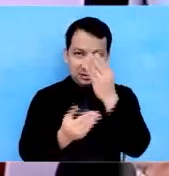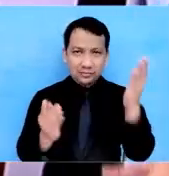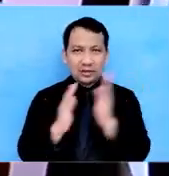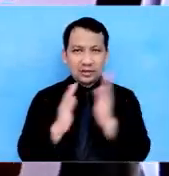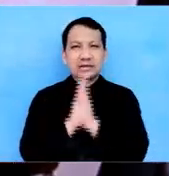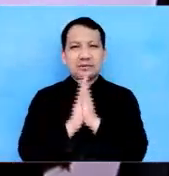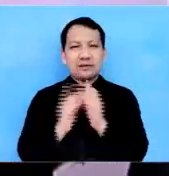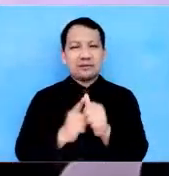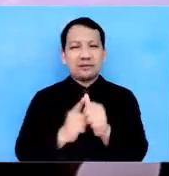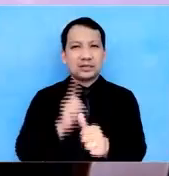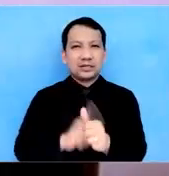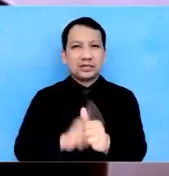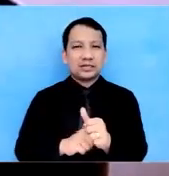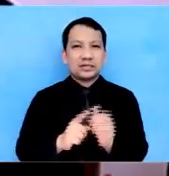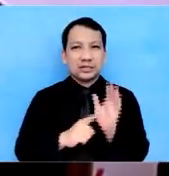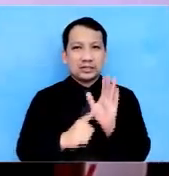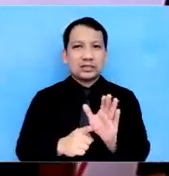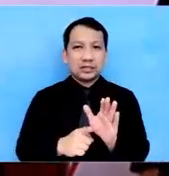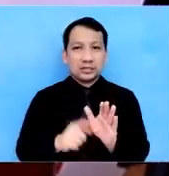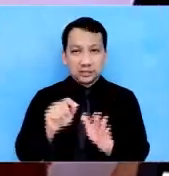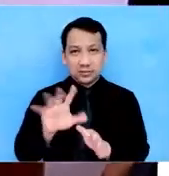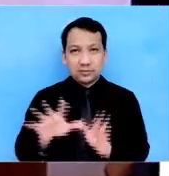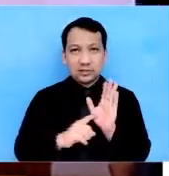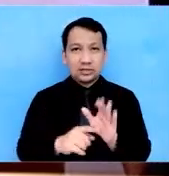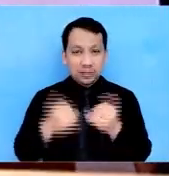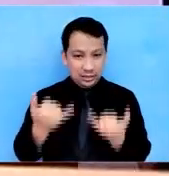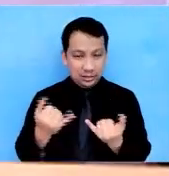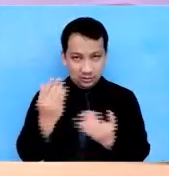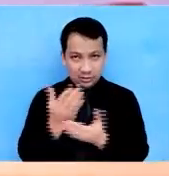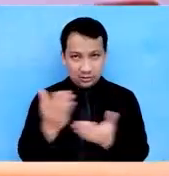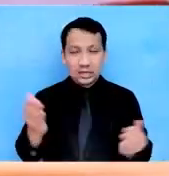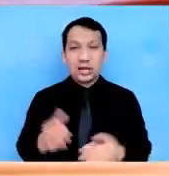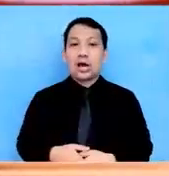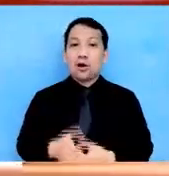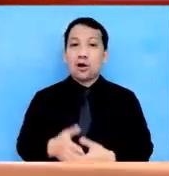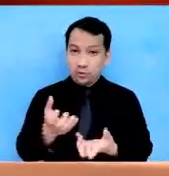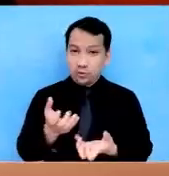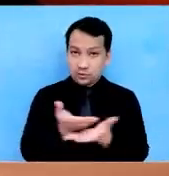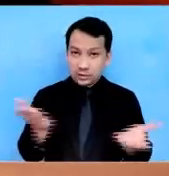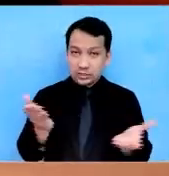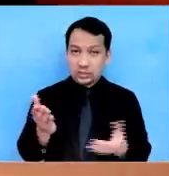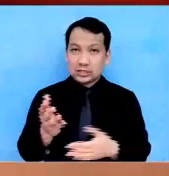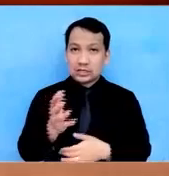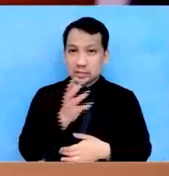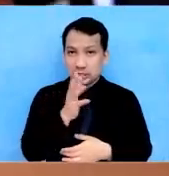kanyang kauna-unahang kapatid show. At this time, ang kanyang pagiging Mamshi o